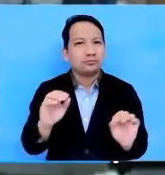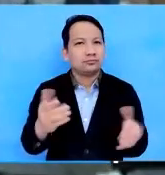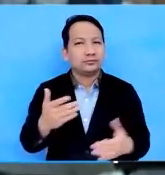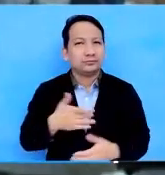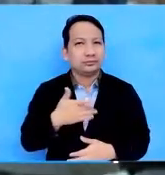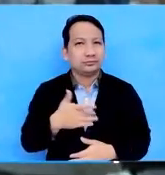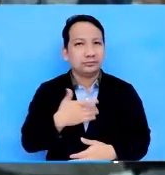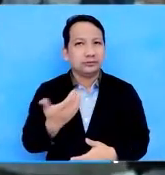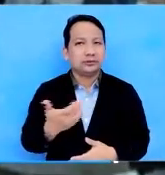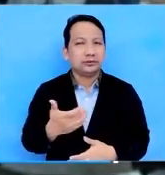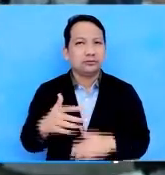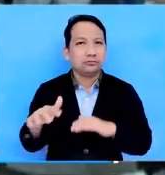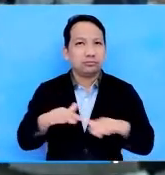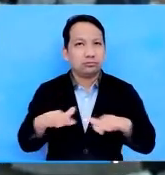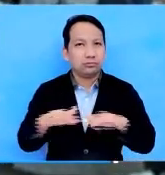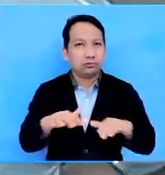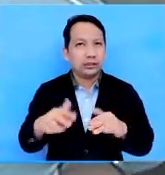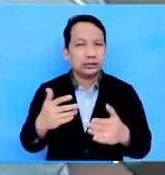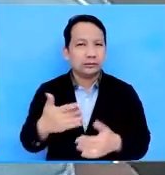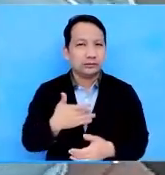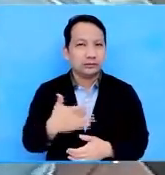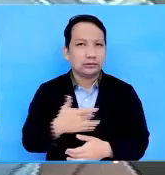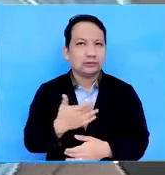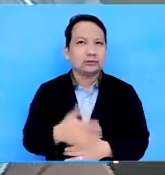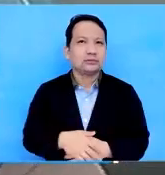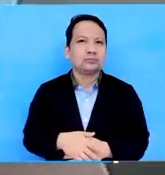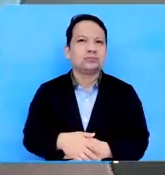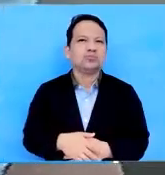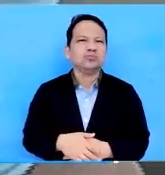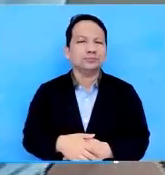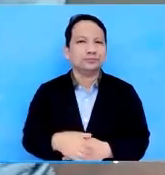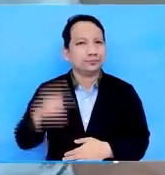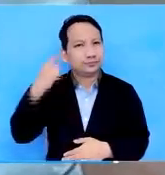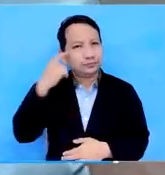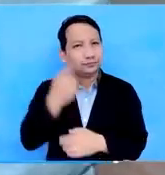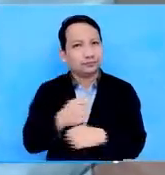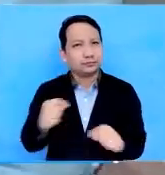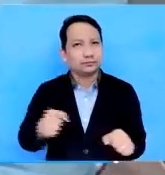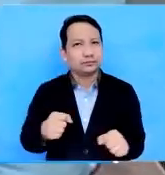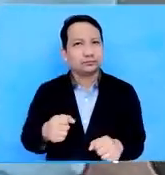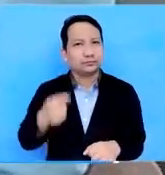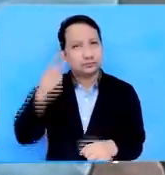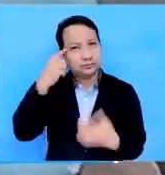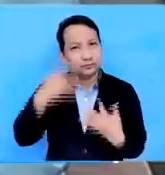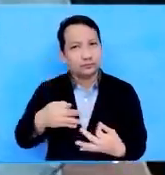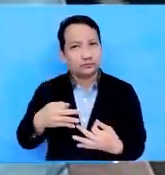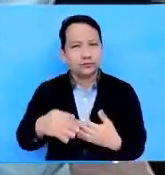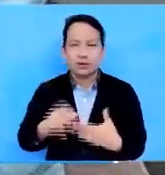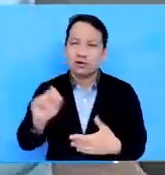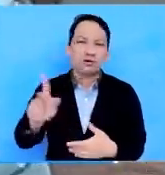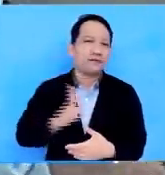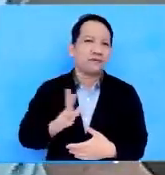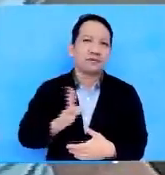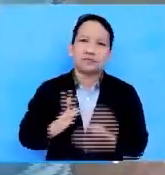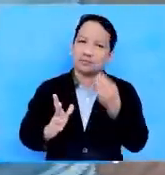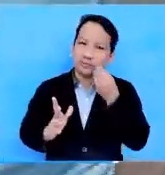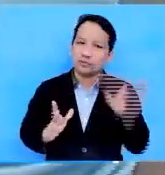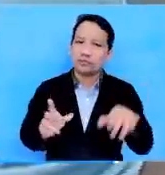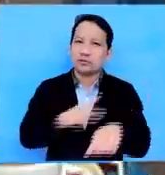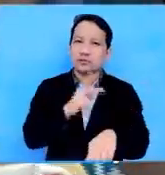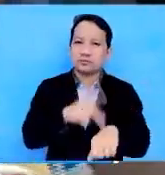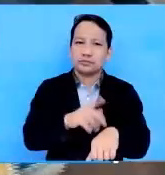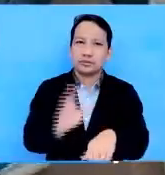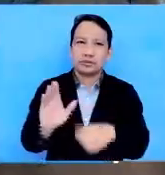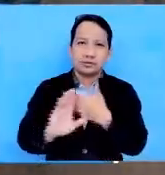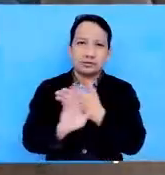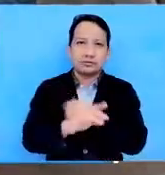rin ang aftershocks doon. I thought about the safety of my son, so I decided na sige, umuwi muna tayo sa